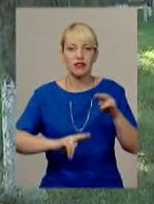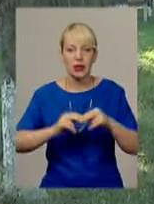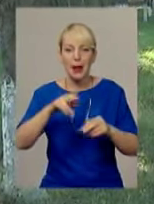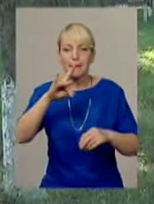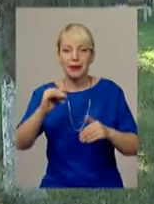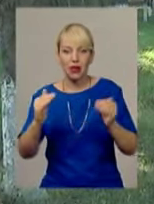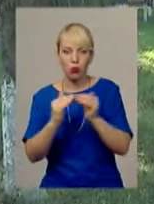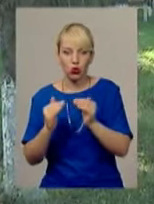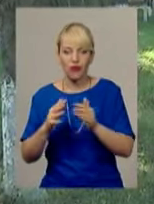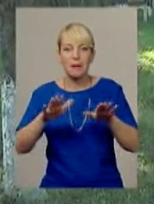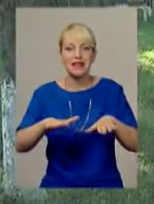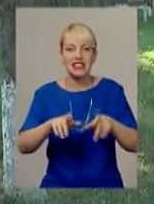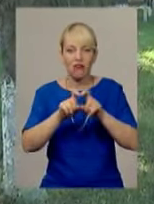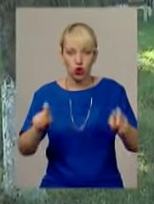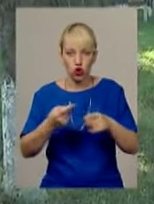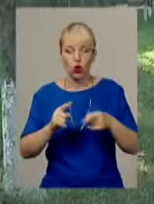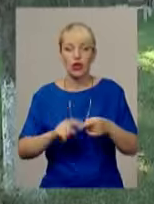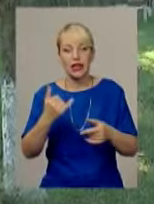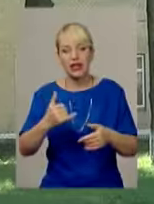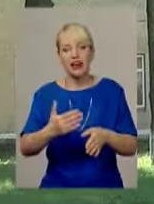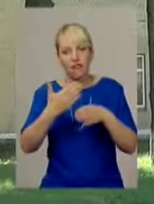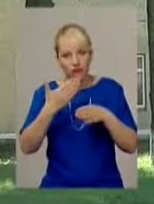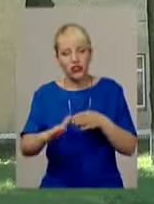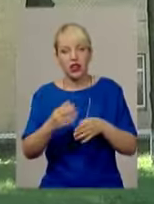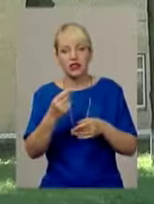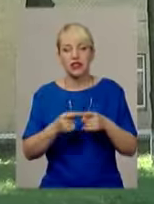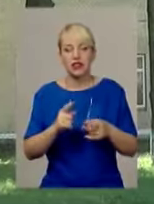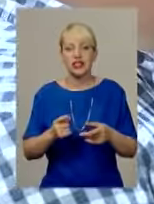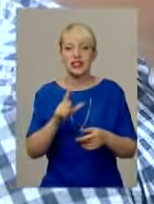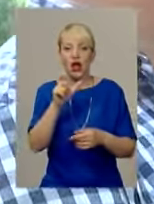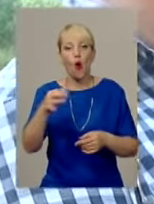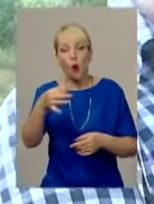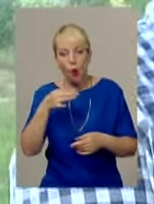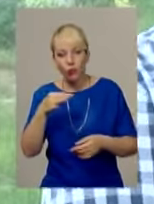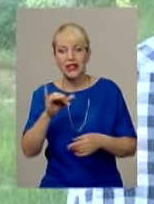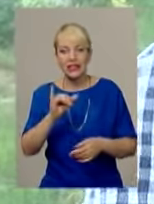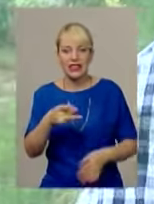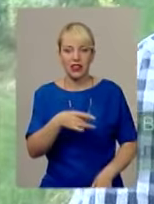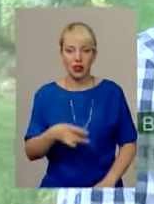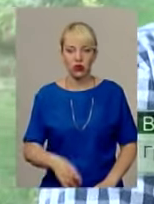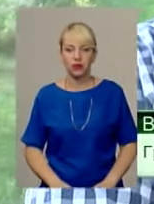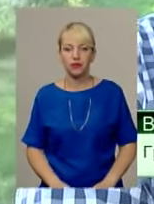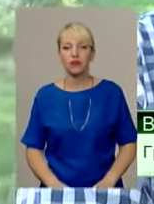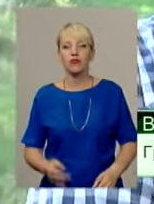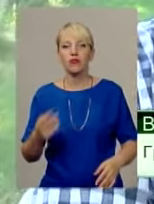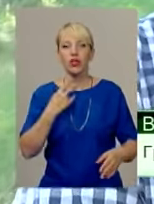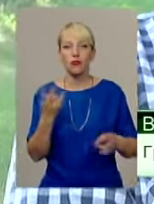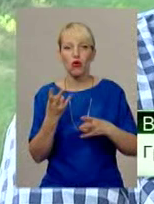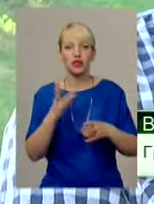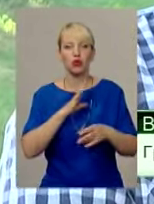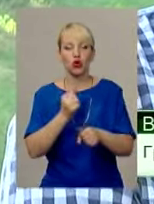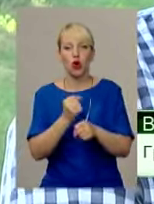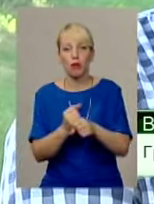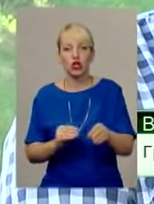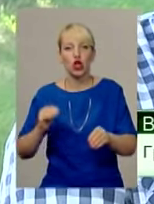до місцевої школи. При цьому левова частка фінансів надійшла з області та району. Ми мали робити добудову до школи, добудову, яка